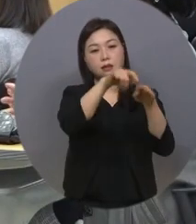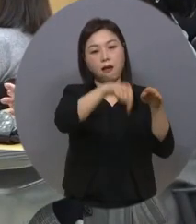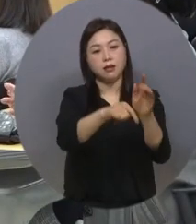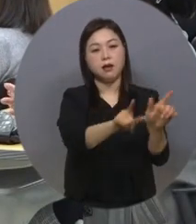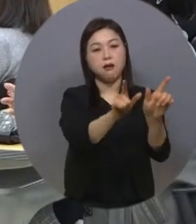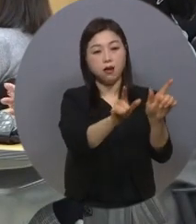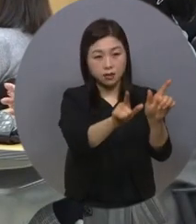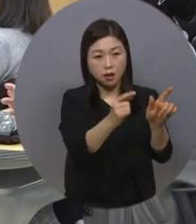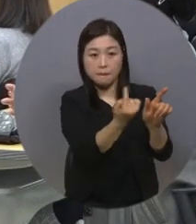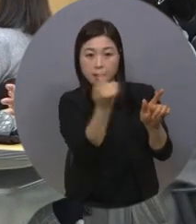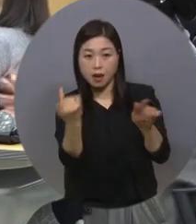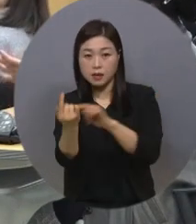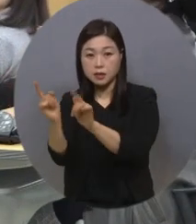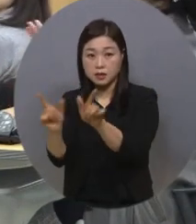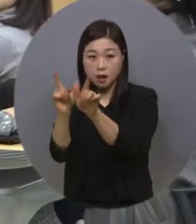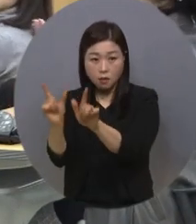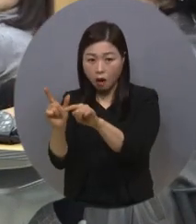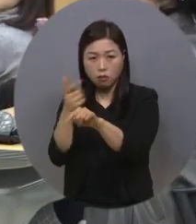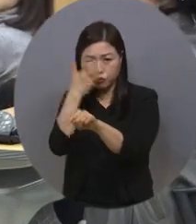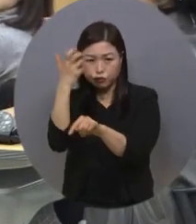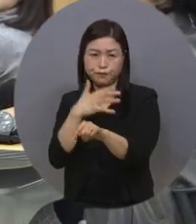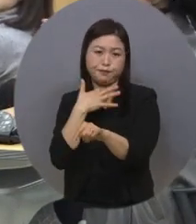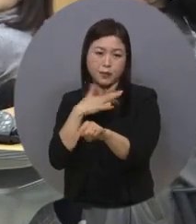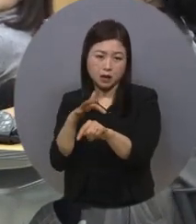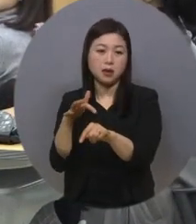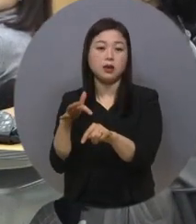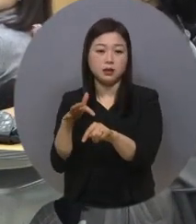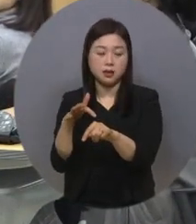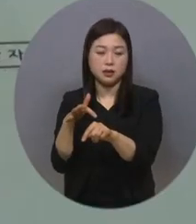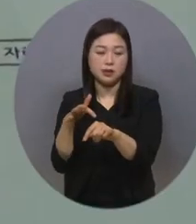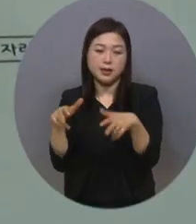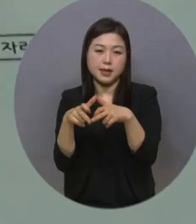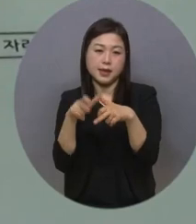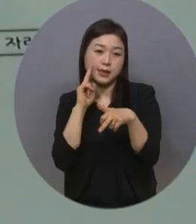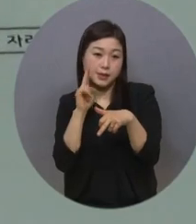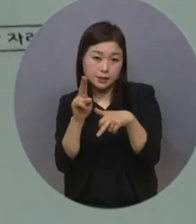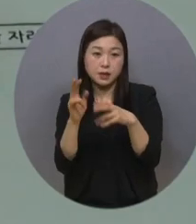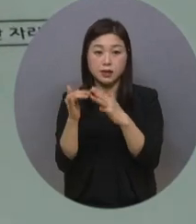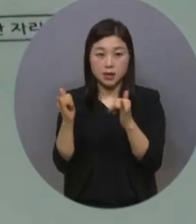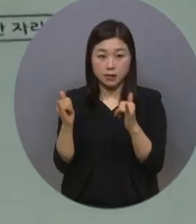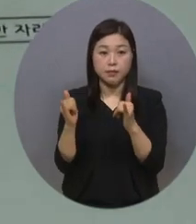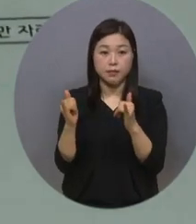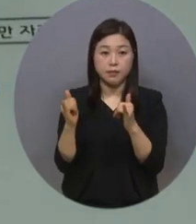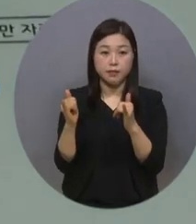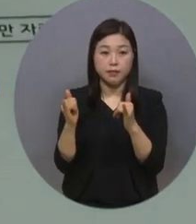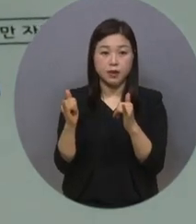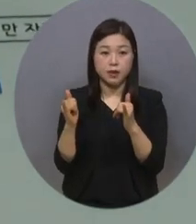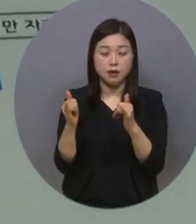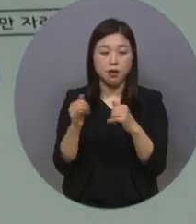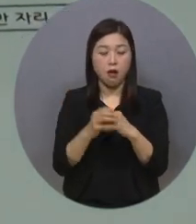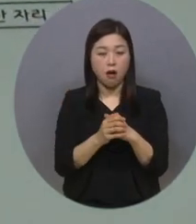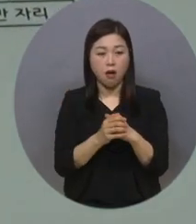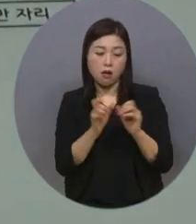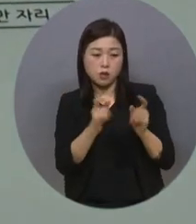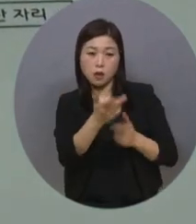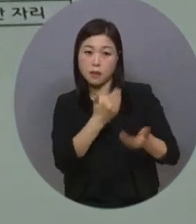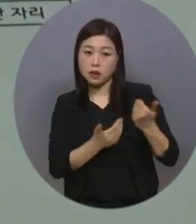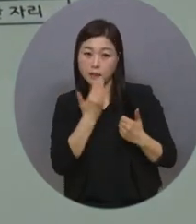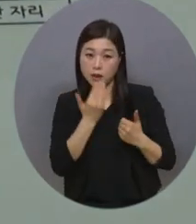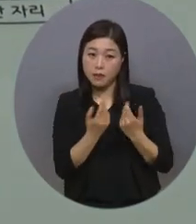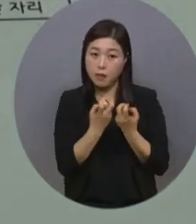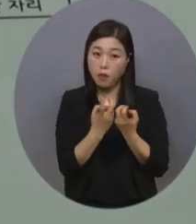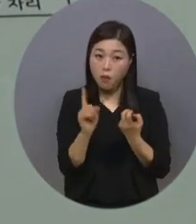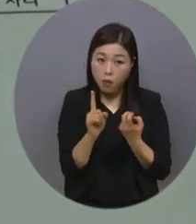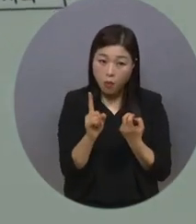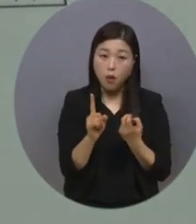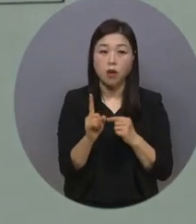거주하며 시설 밖 삶은 꿈조차 꿀 수 없는 심한 장애 당사자에게는 어떻게 기회를 제공할 수 있는지